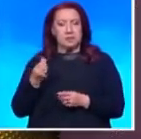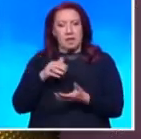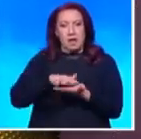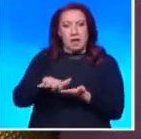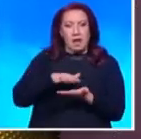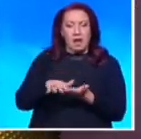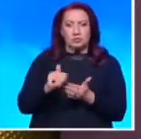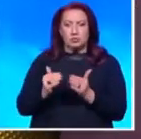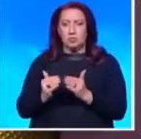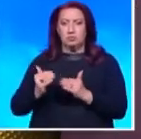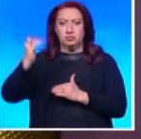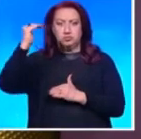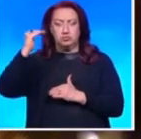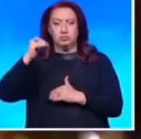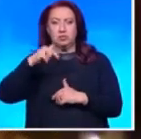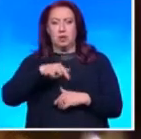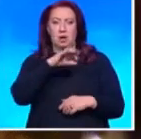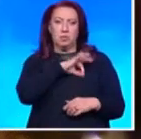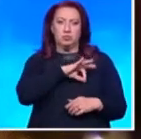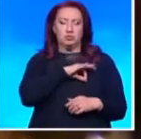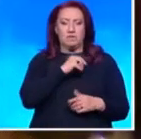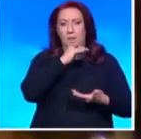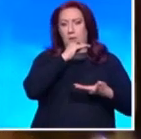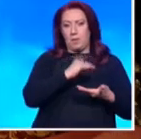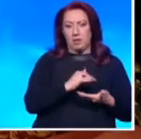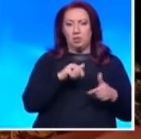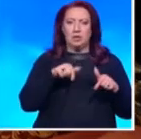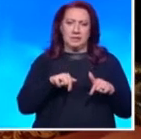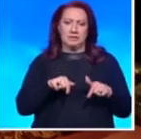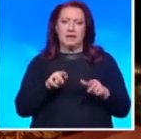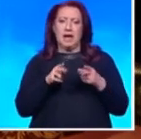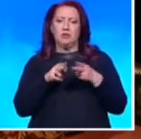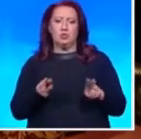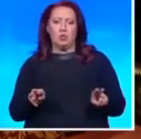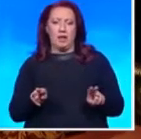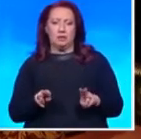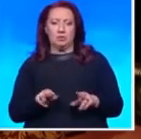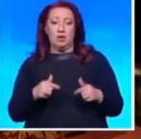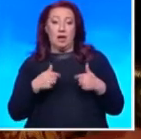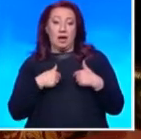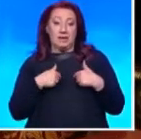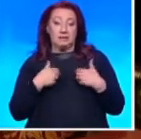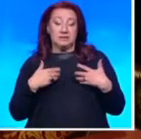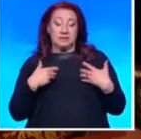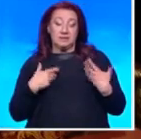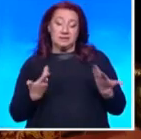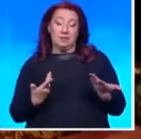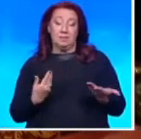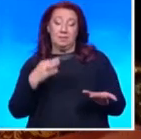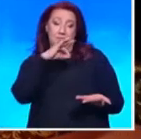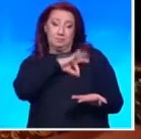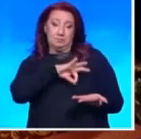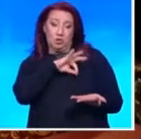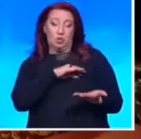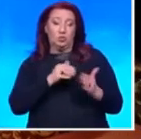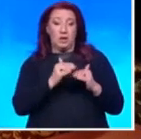което получава, но че сега нещата се нормализират. Искам доходите да са по-големи от разходите